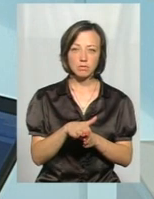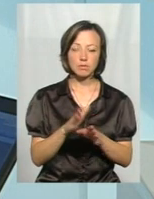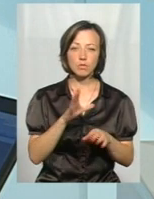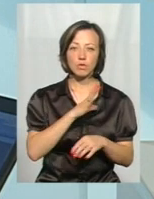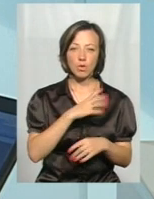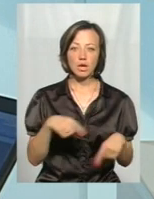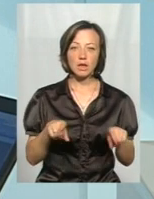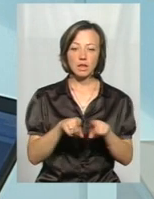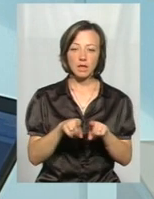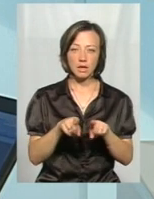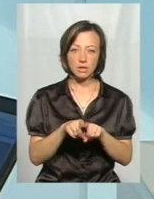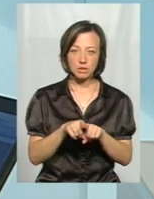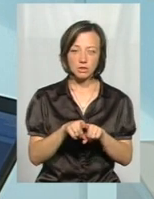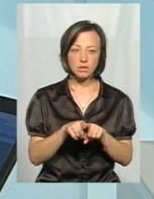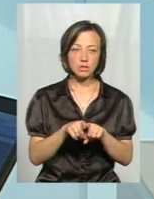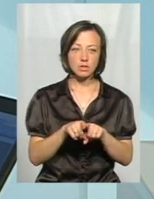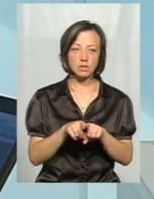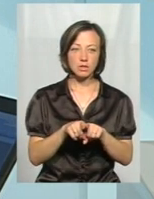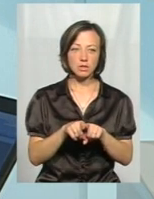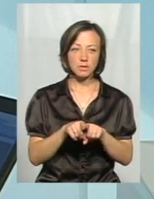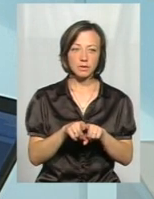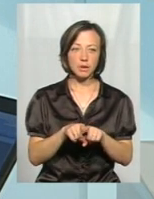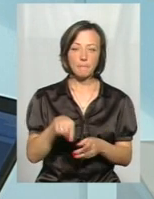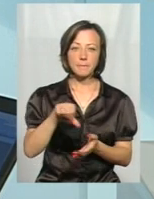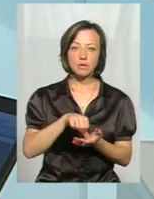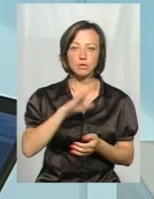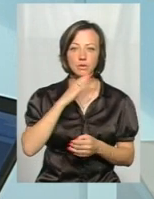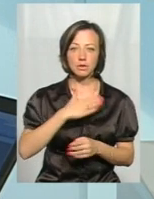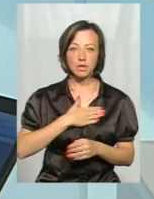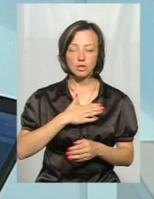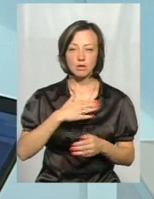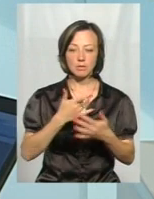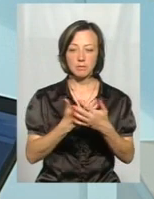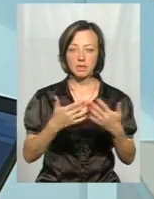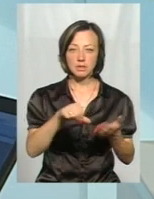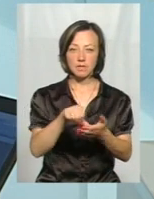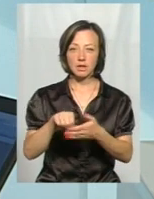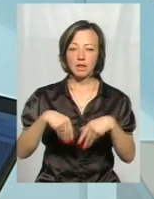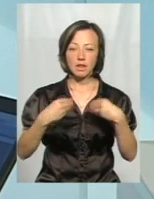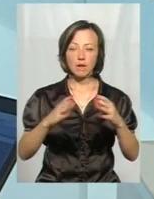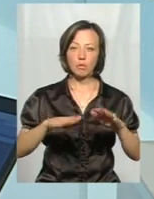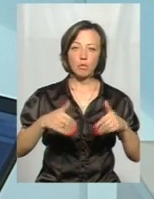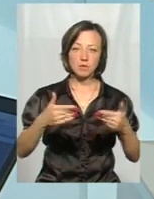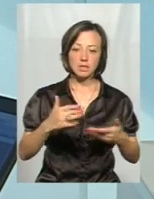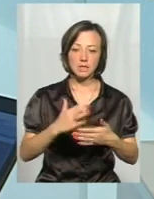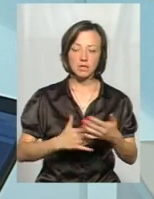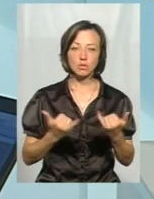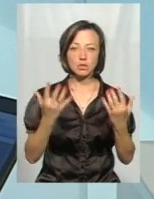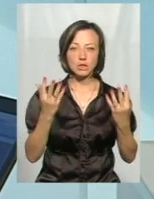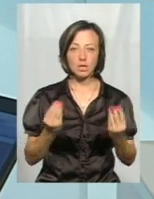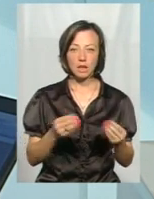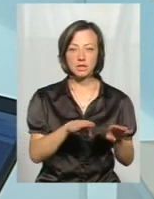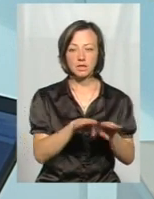здійснено було обтеження комісійне, в тому числі з присутністю наших представників. Надано пропозиції на сьогоднішній день.